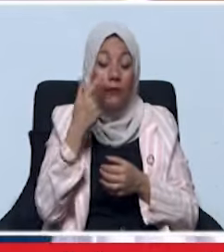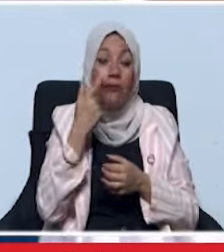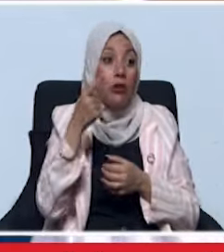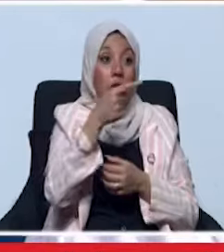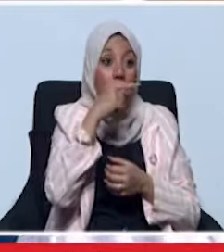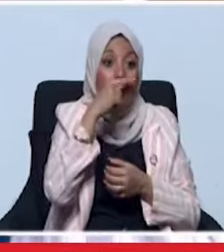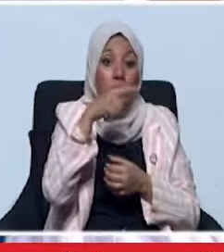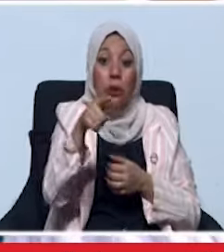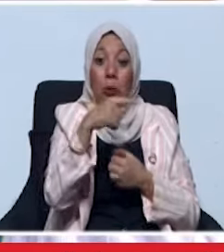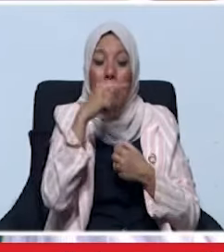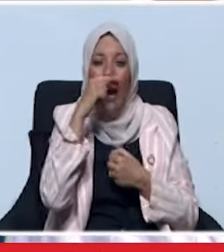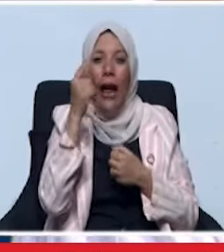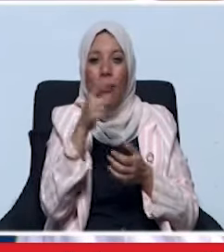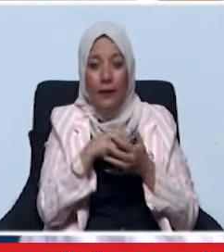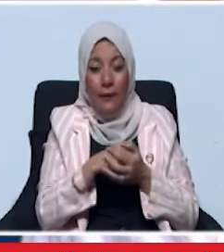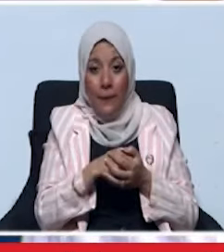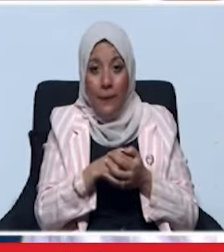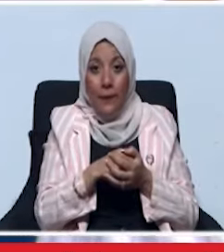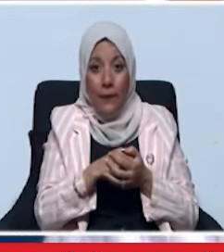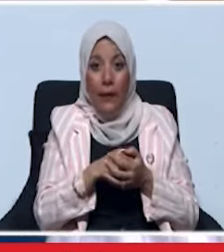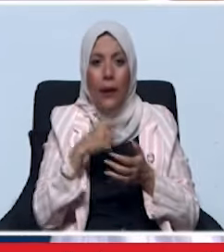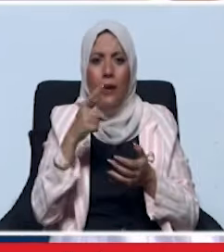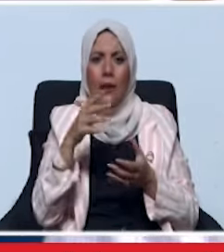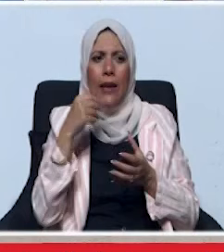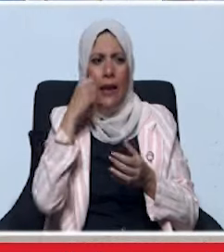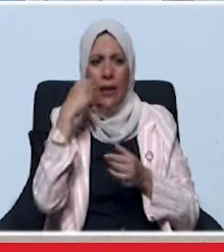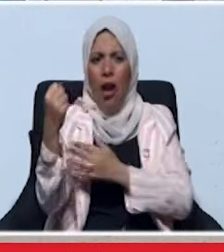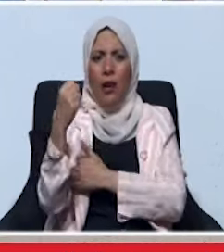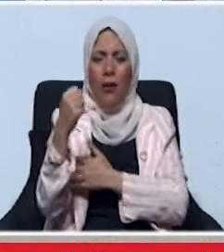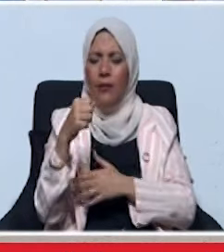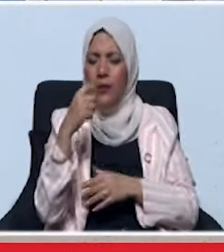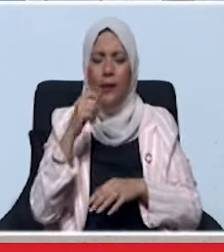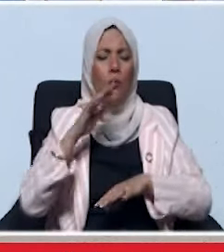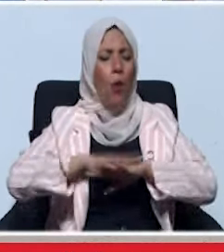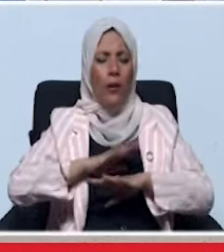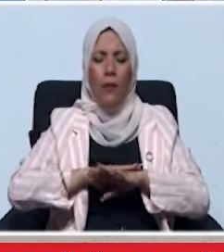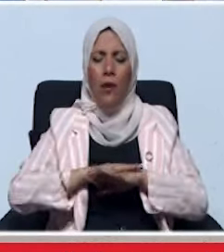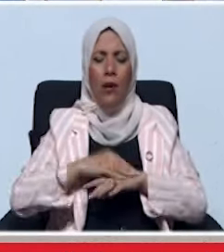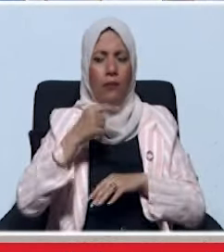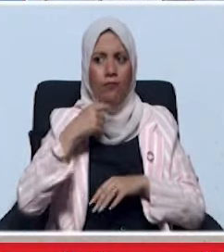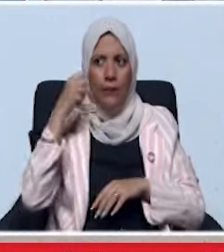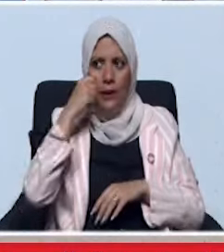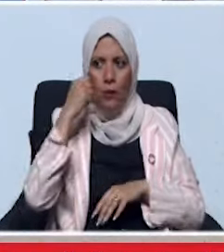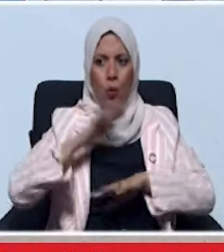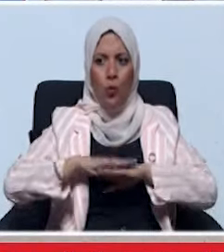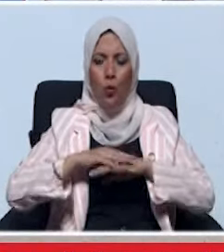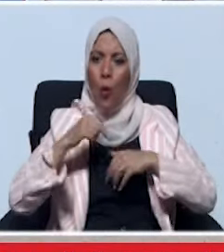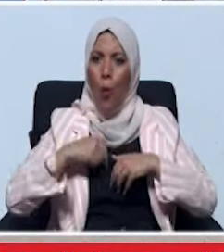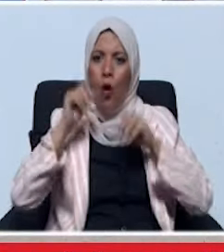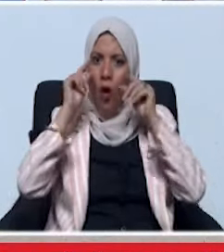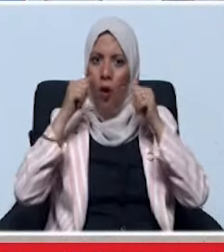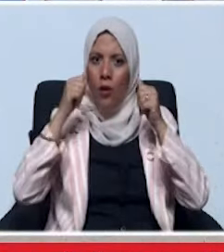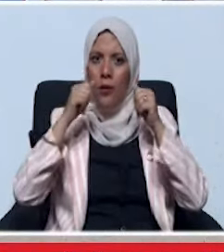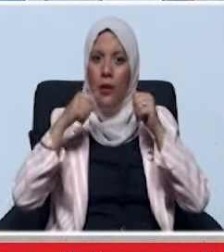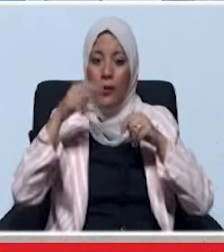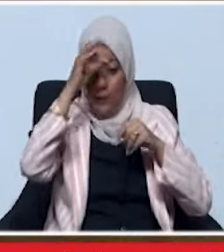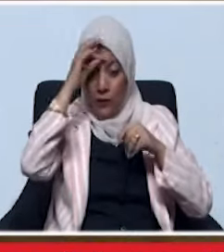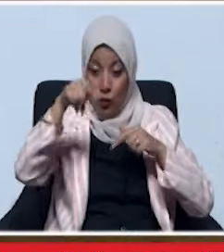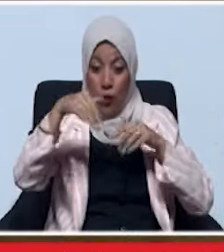كل حته. ابو قتاده دي يعني الجدعنه، يعني الادب، الاخلاق، الرجوله، كنت تمشي في الشوارع يا